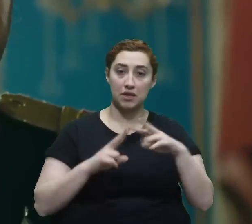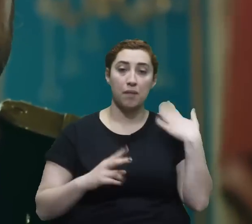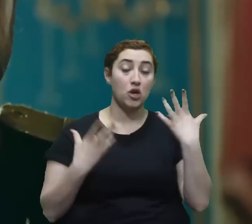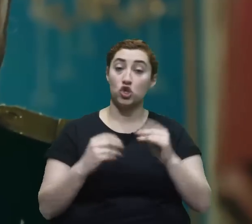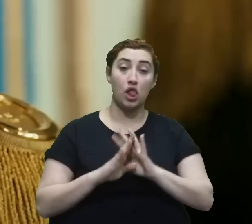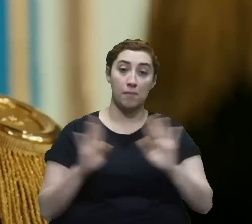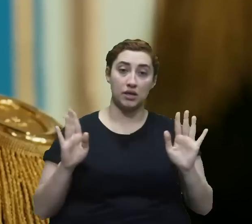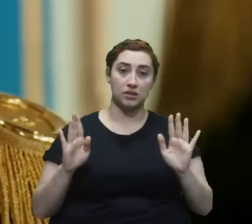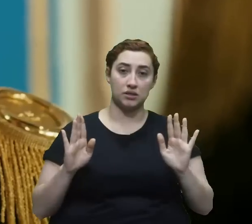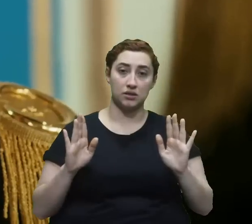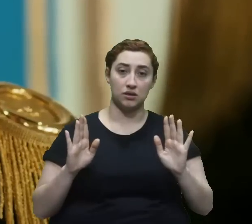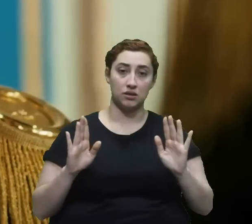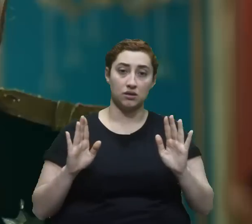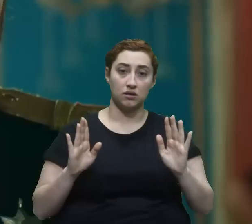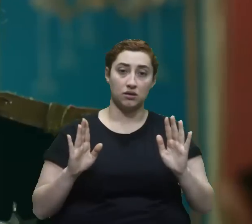Paşa, olmaz.